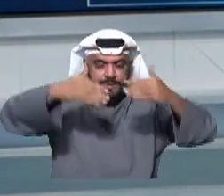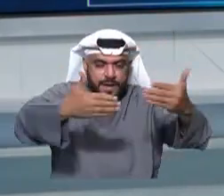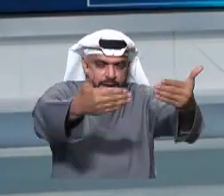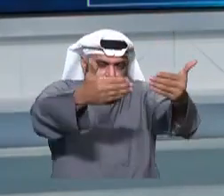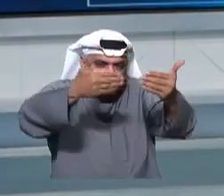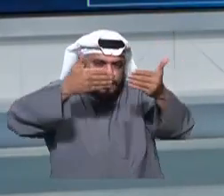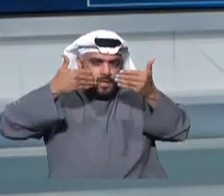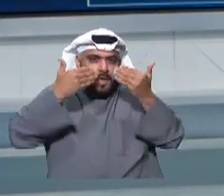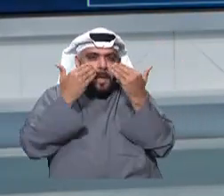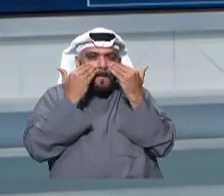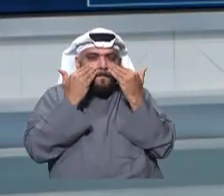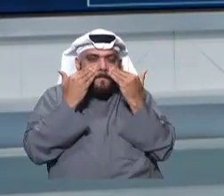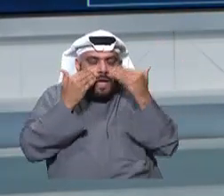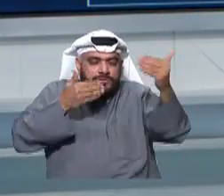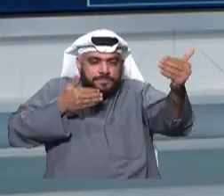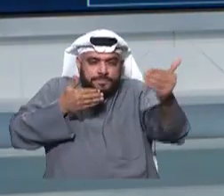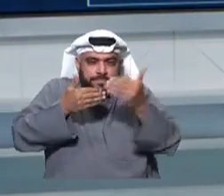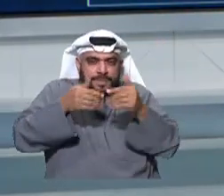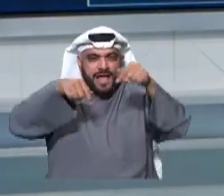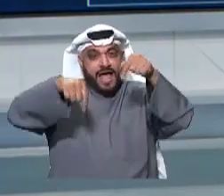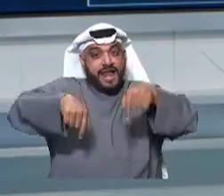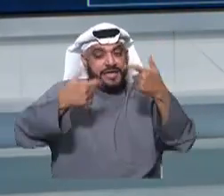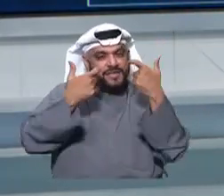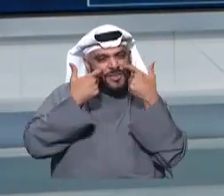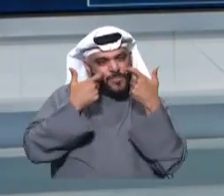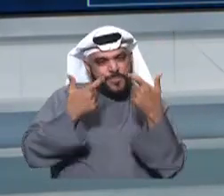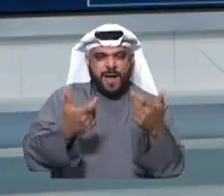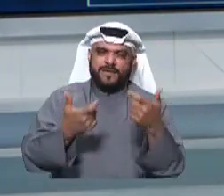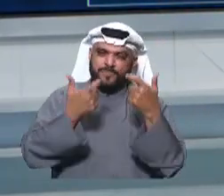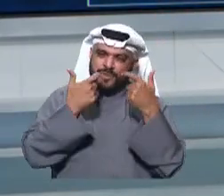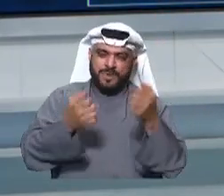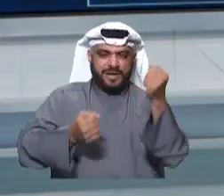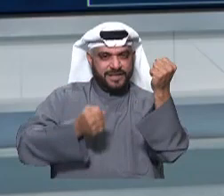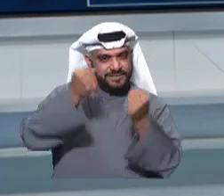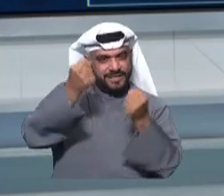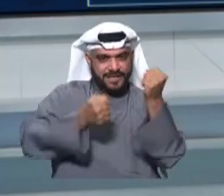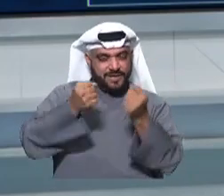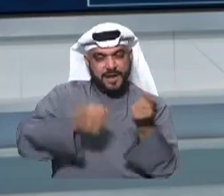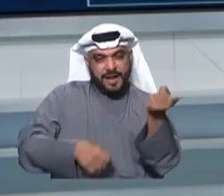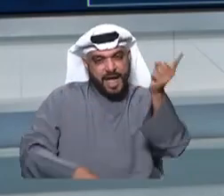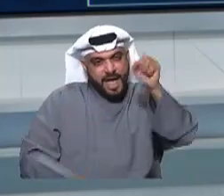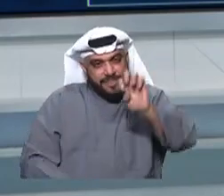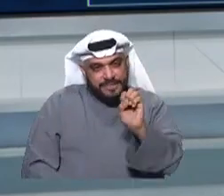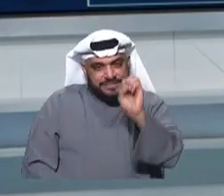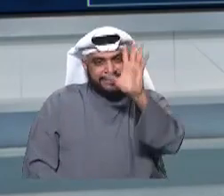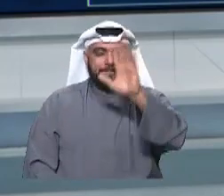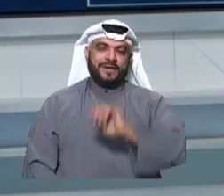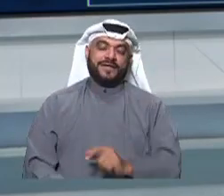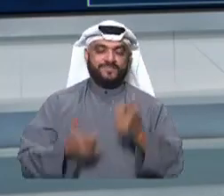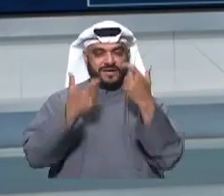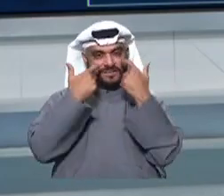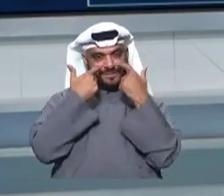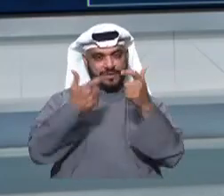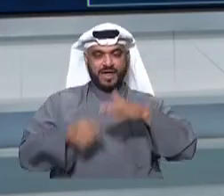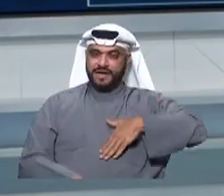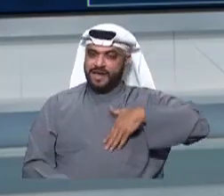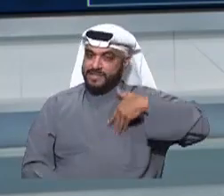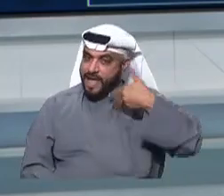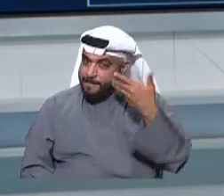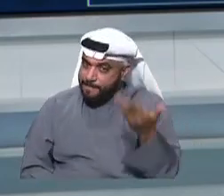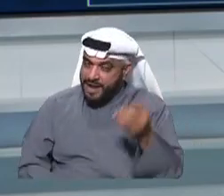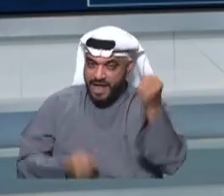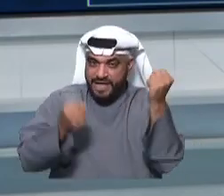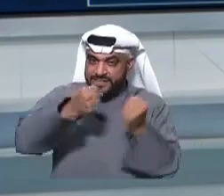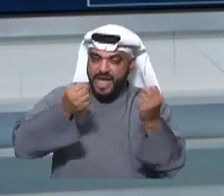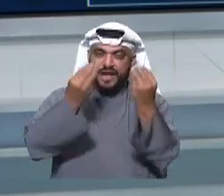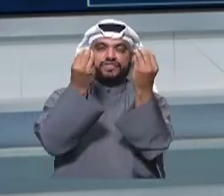مدى الرؤية الأفقية خلال هذه الساعة، واللي قد يستمر معنا حتى صباح يوم الغد. لذلك نتمنى منكم التأني أثناء